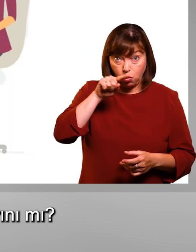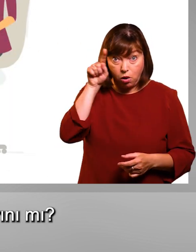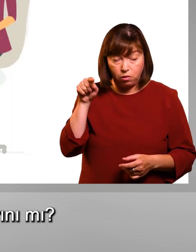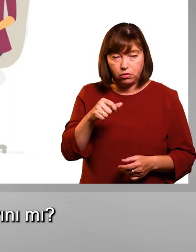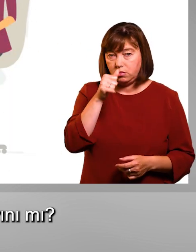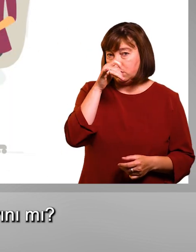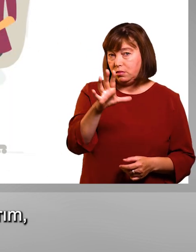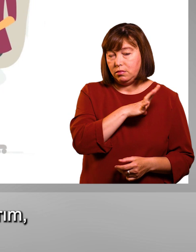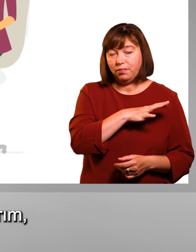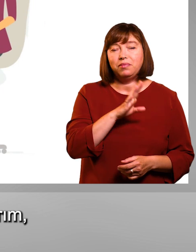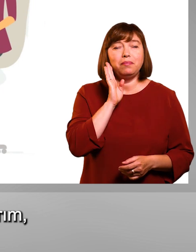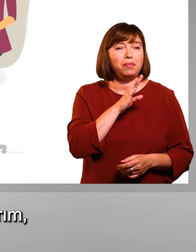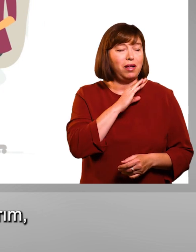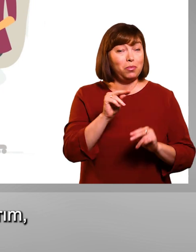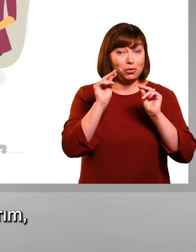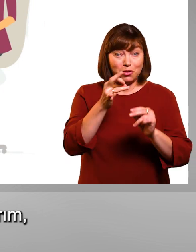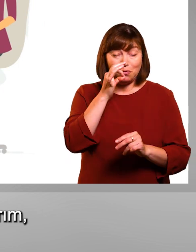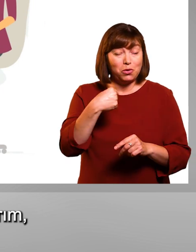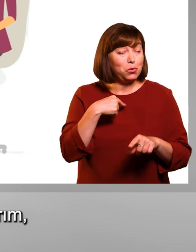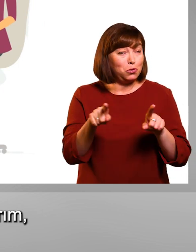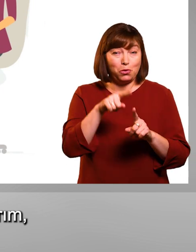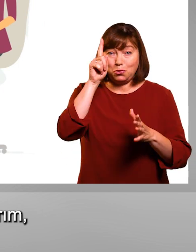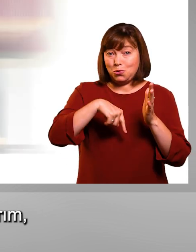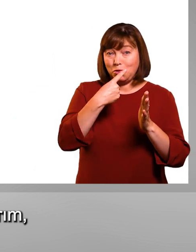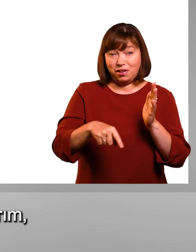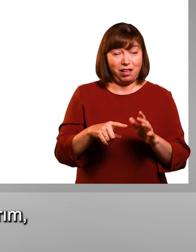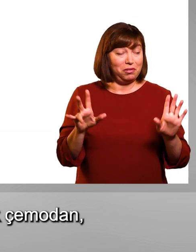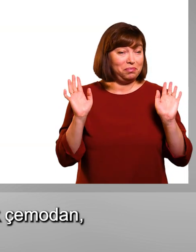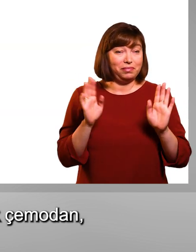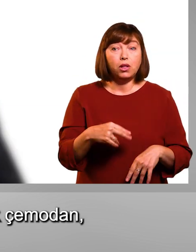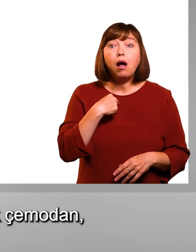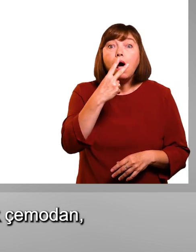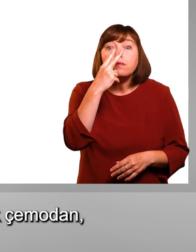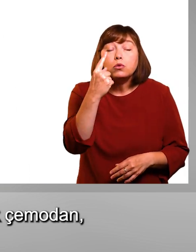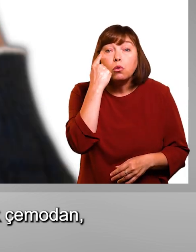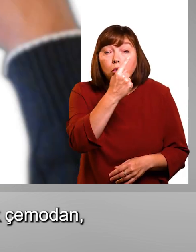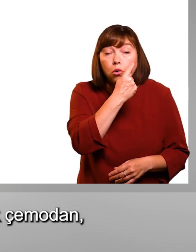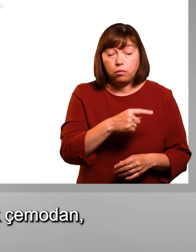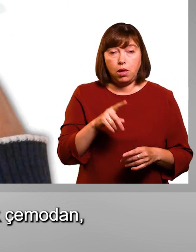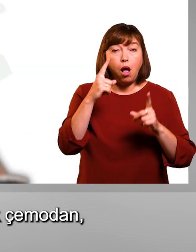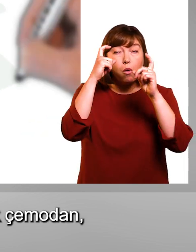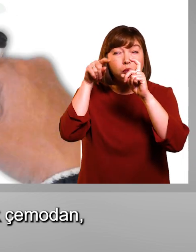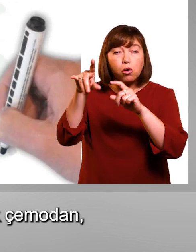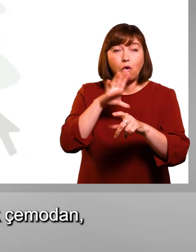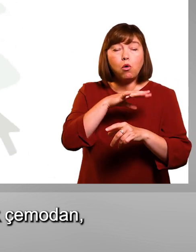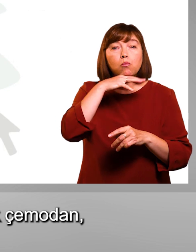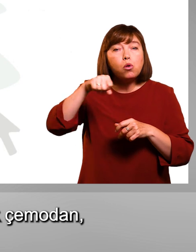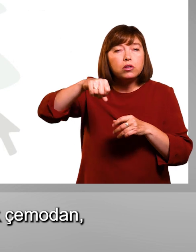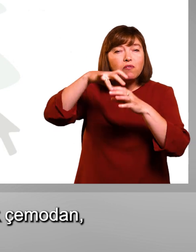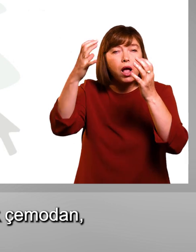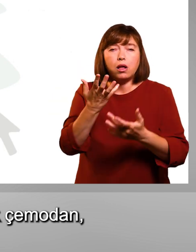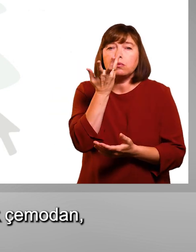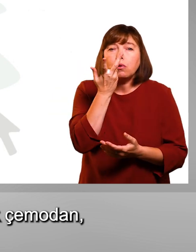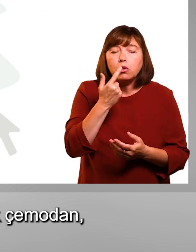oamenilor? Nu cred. Mamă, sincer, nici eu nu cred că poate fi așa ceva. Am văzut cu ochii mei. În poză erau multe valize de